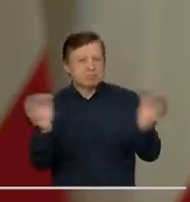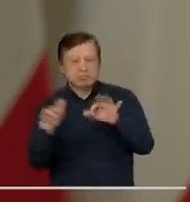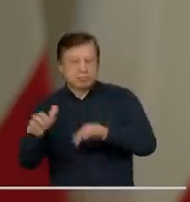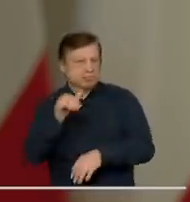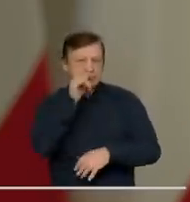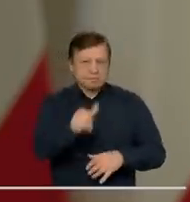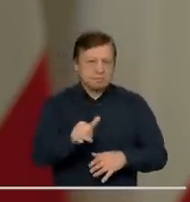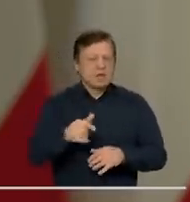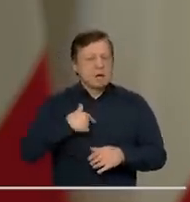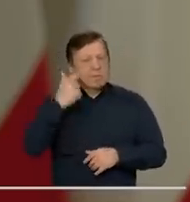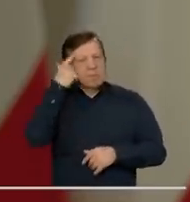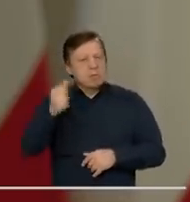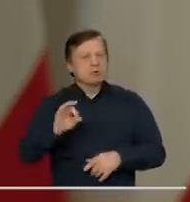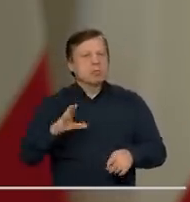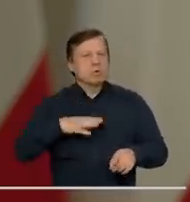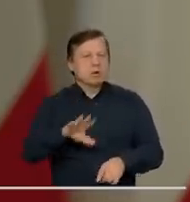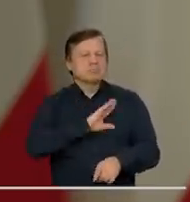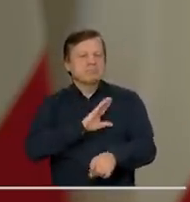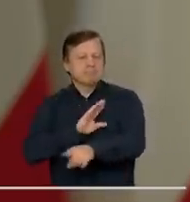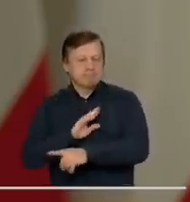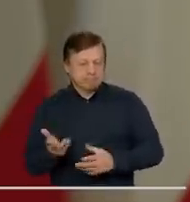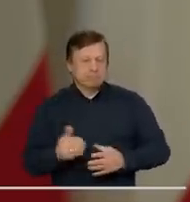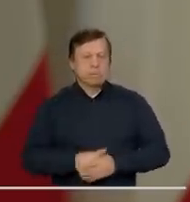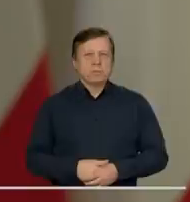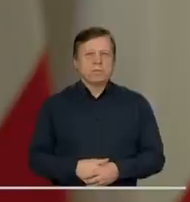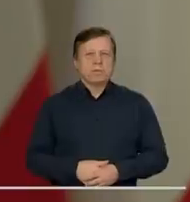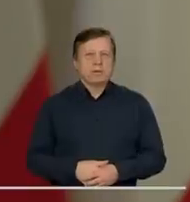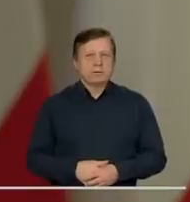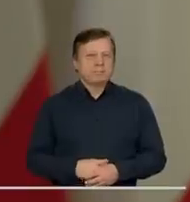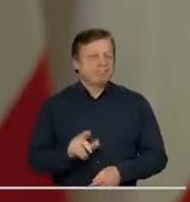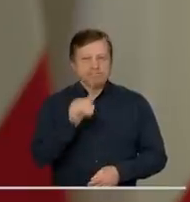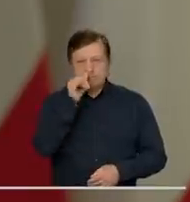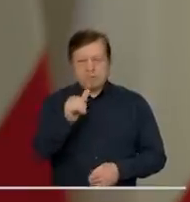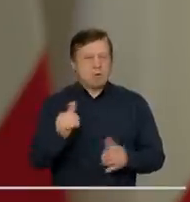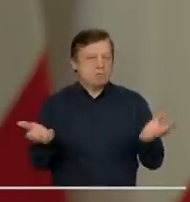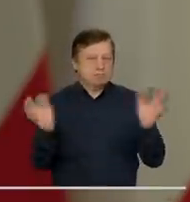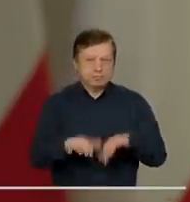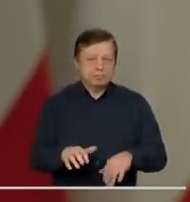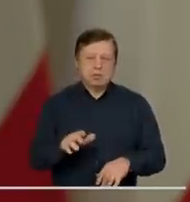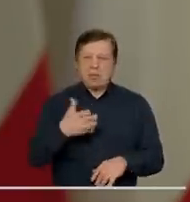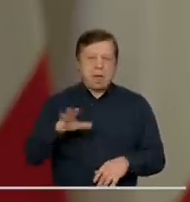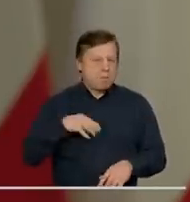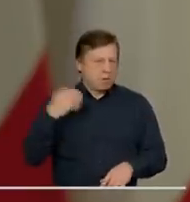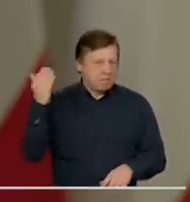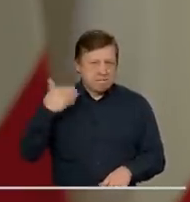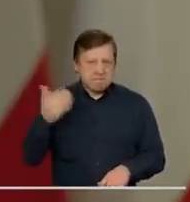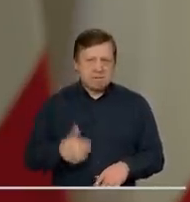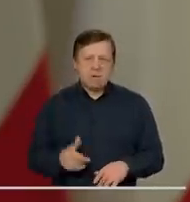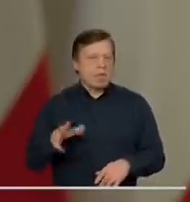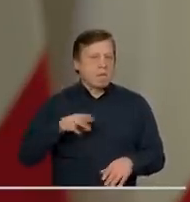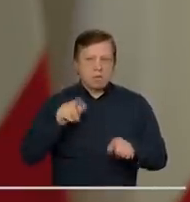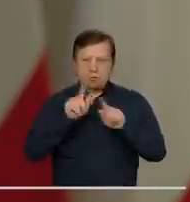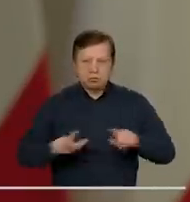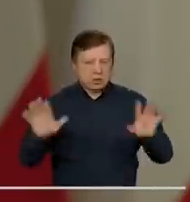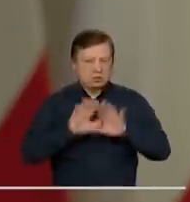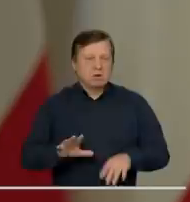wydarzeniach, uczcić pamięć tych, których wówczas utraciliśmy. Nie było zgromadzeń i przemówień, nie było mszy świętych